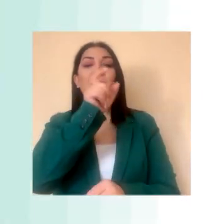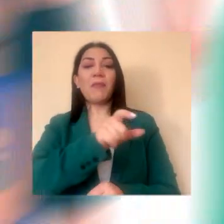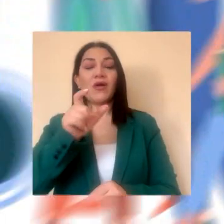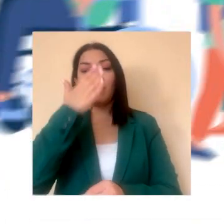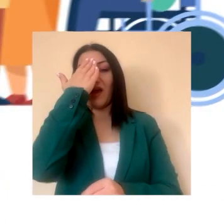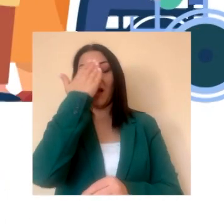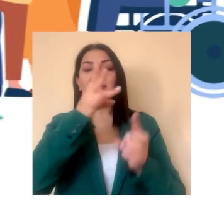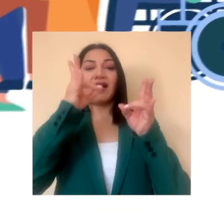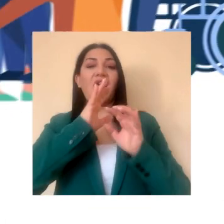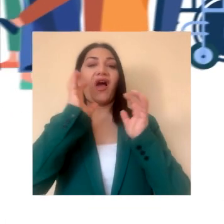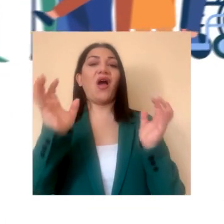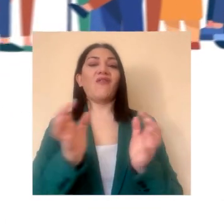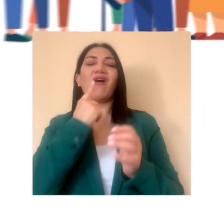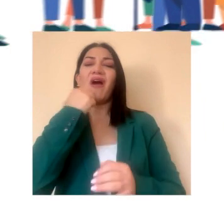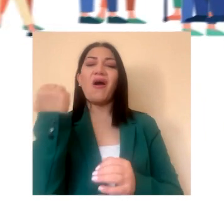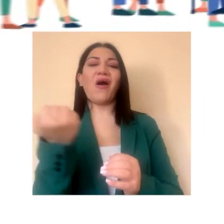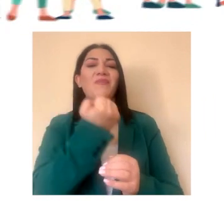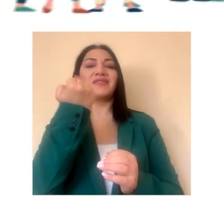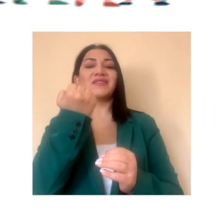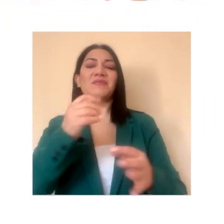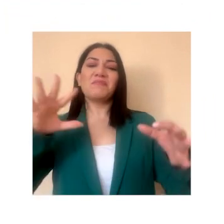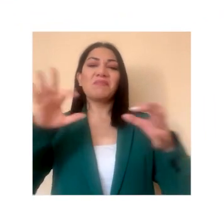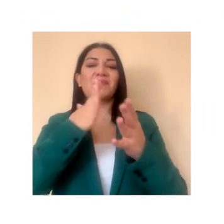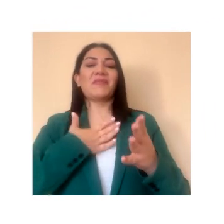ծառայության առաքելությունը մարդու և հասարակության